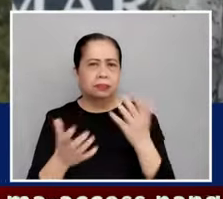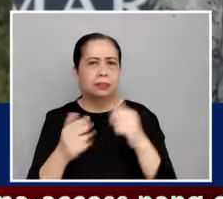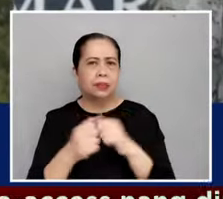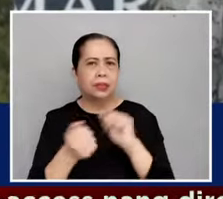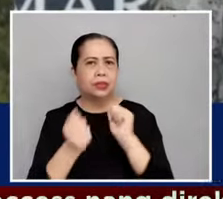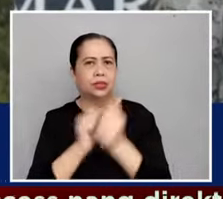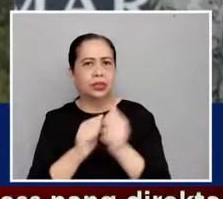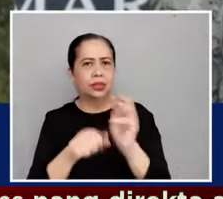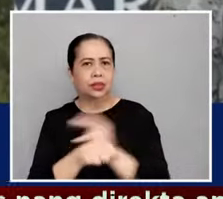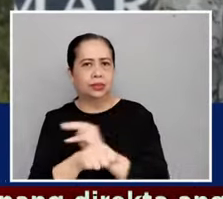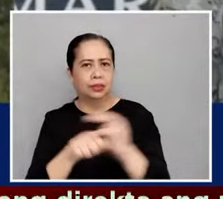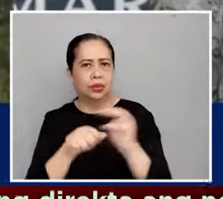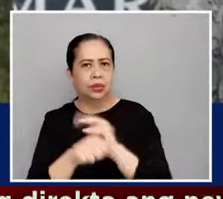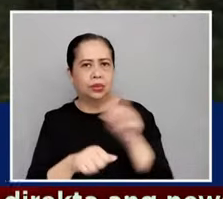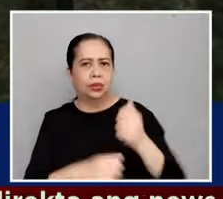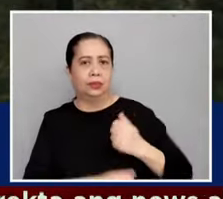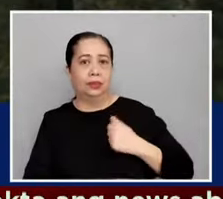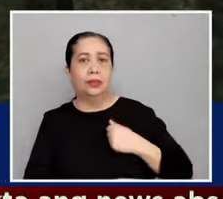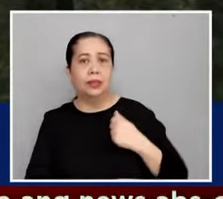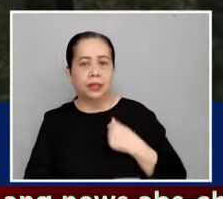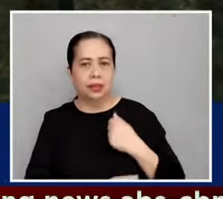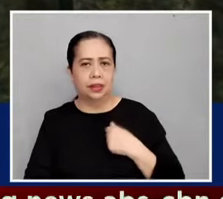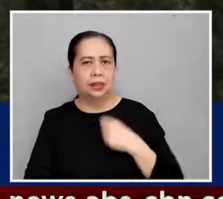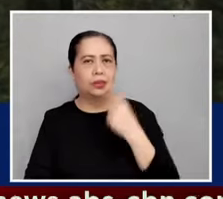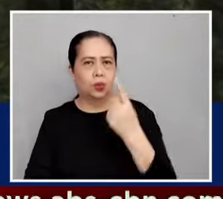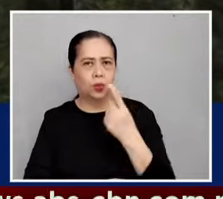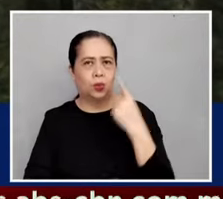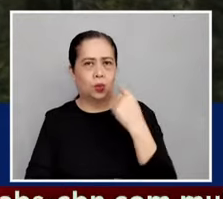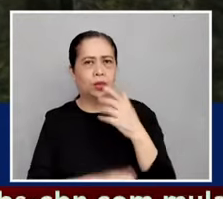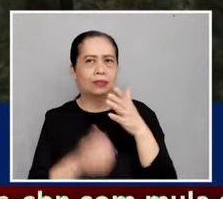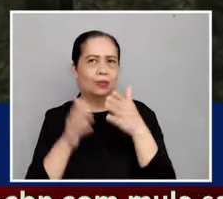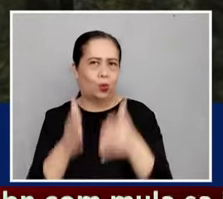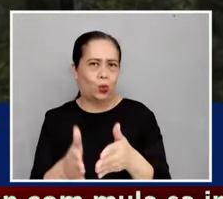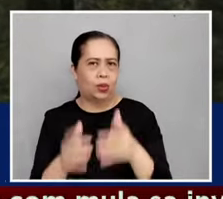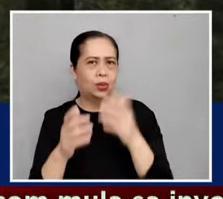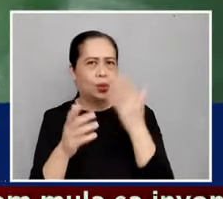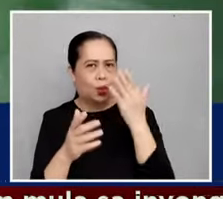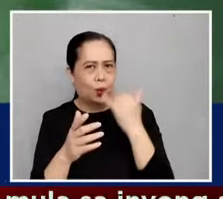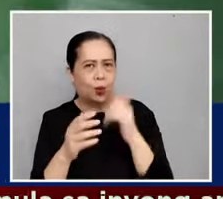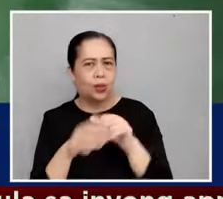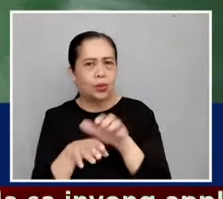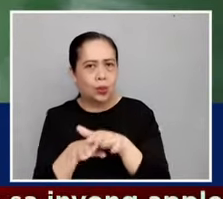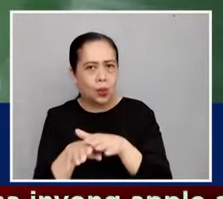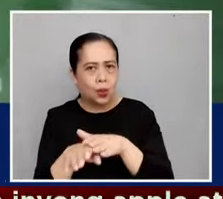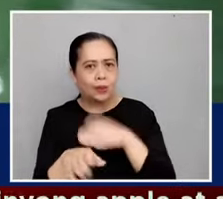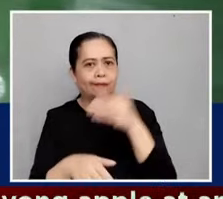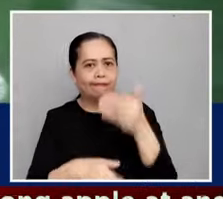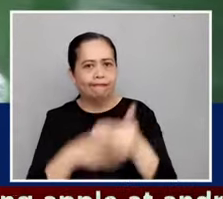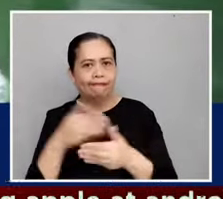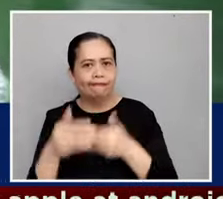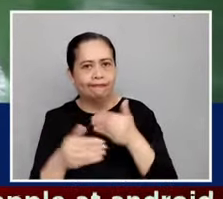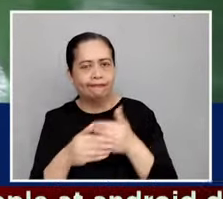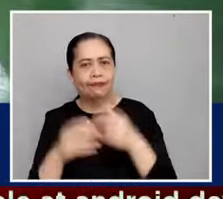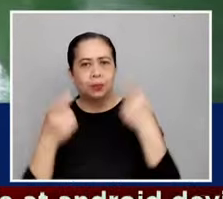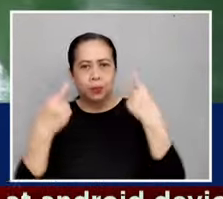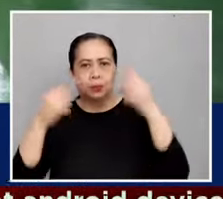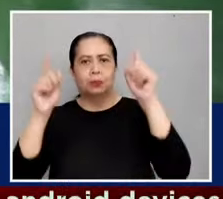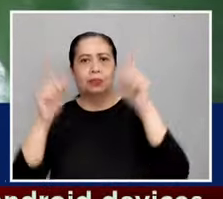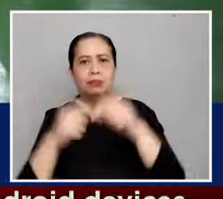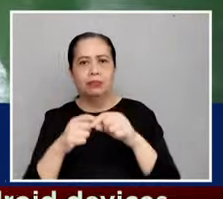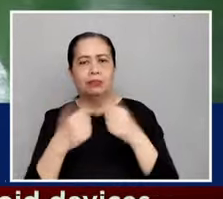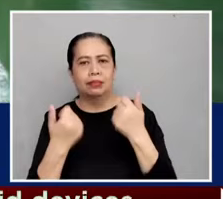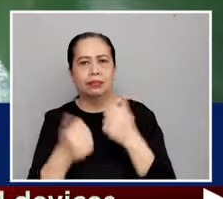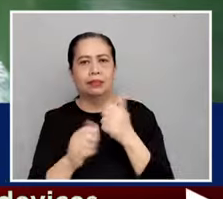sa misyon ng militar ang isa sa mga susi kung bakit dahan-dahan na nagtatagumpay ang pagtugon